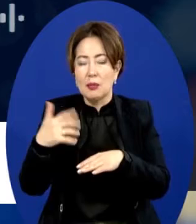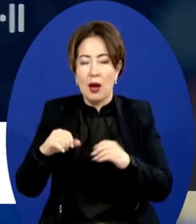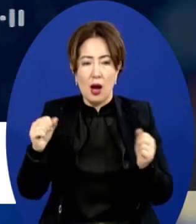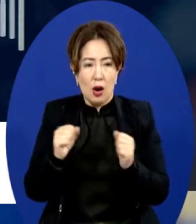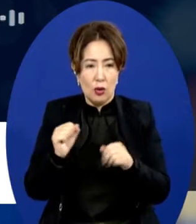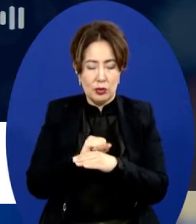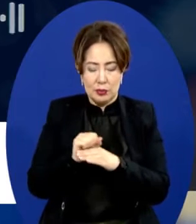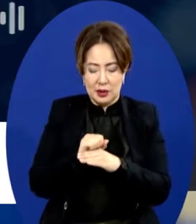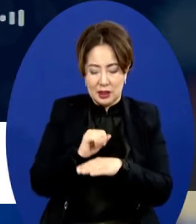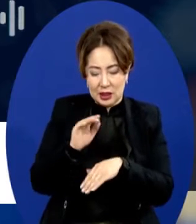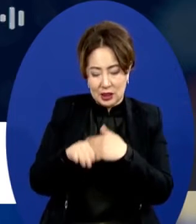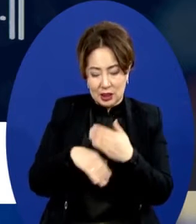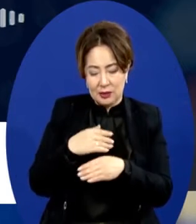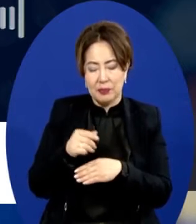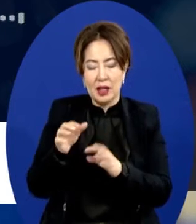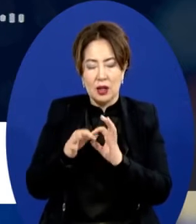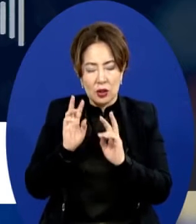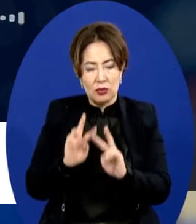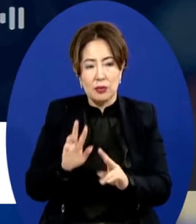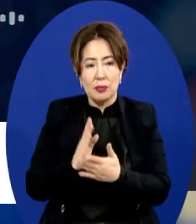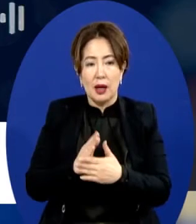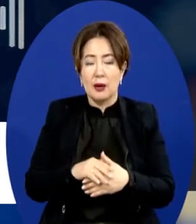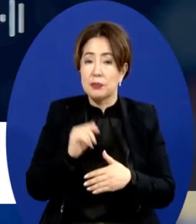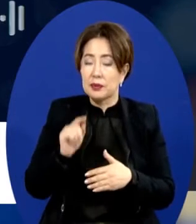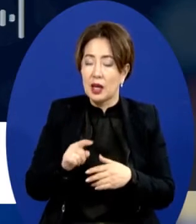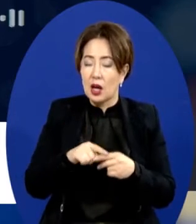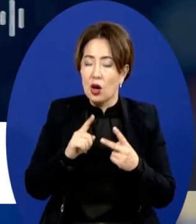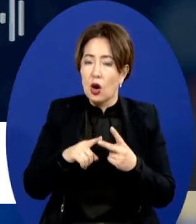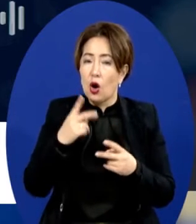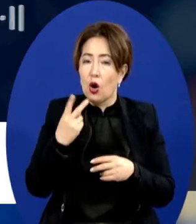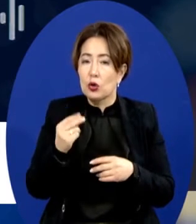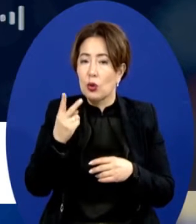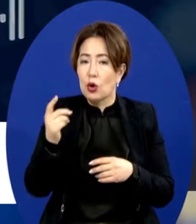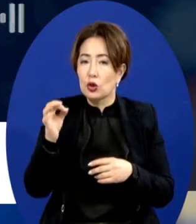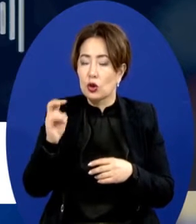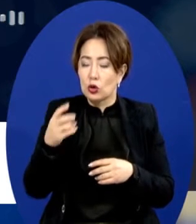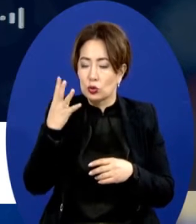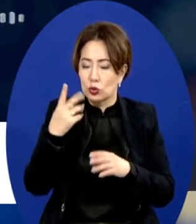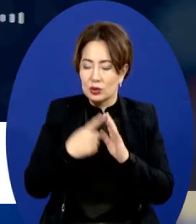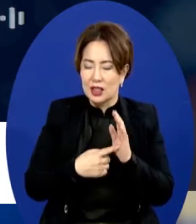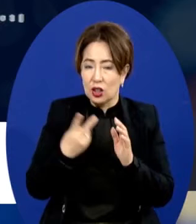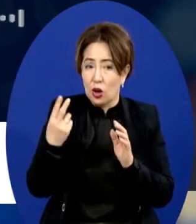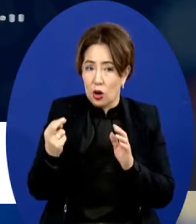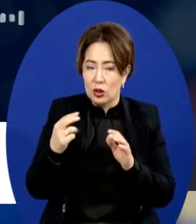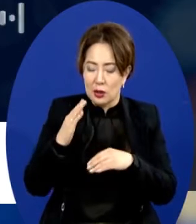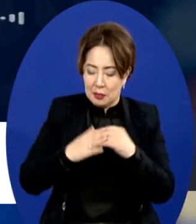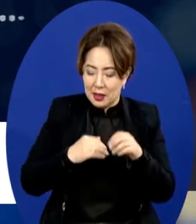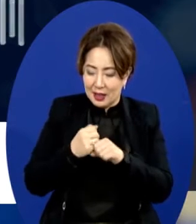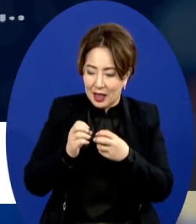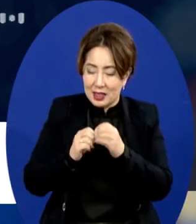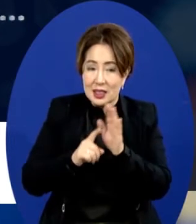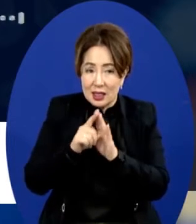бэлтгэл ажиллагаа бэлтгэл ажлын үрээнд ажиллаж хийж байна. 2021 оны 4 сарын хойноос барилга хөсөлтэй ажлыг хийх хугацаанаас